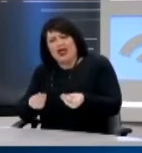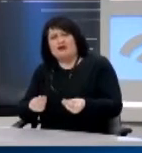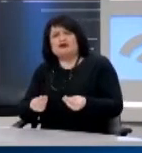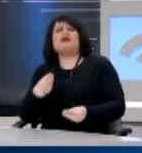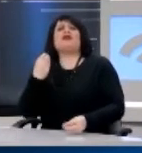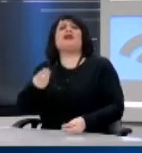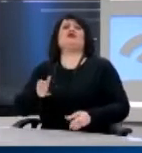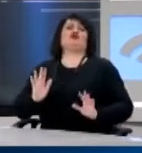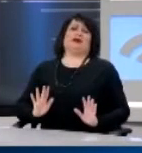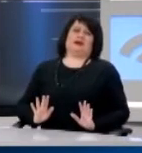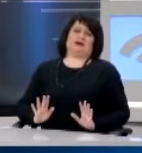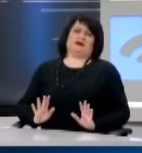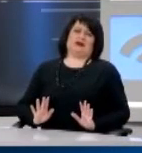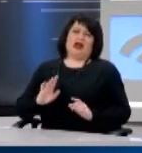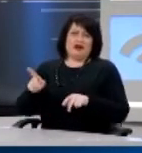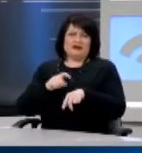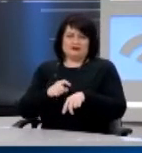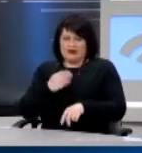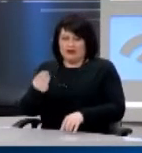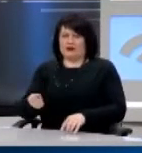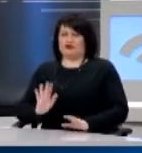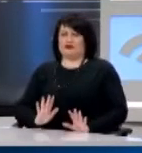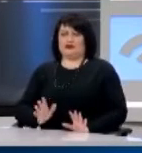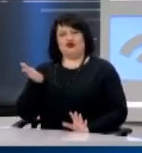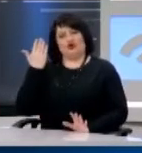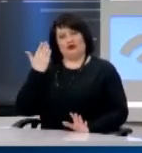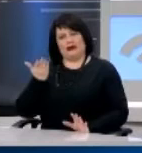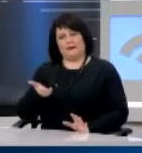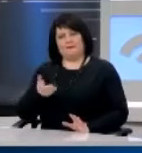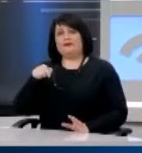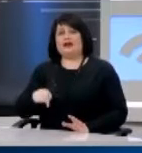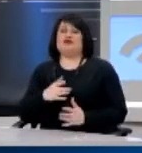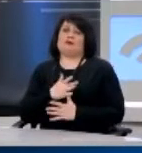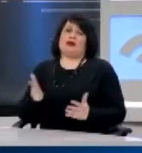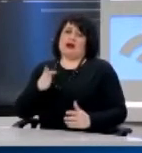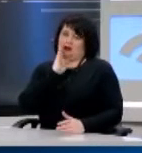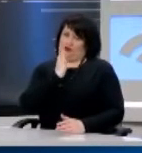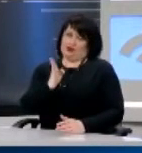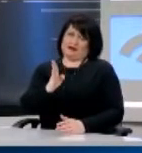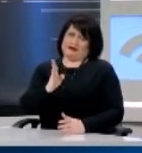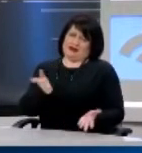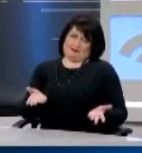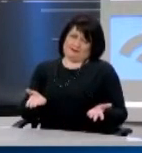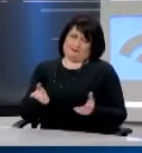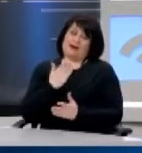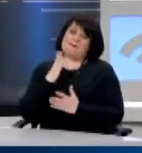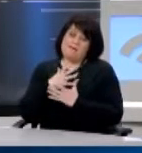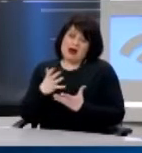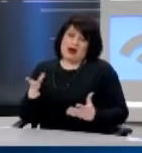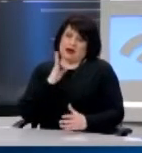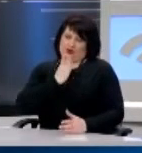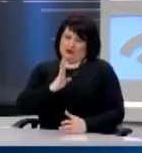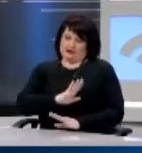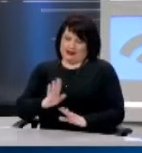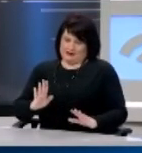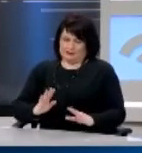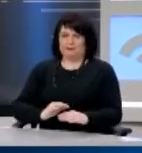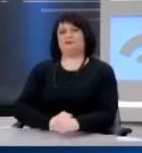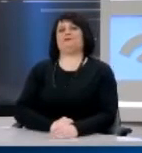μεγάλη υποκρισία. Η μεγάλη υποκρισία. Εμείς λοιπόν, κυρίες και κύριοι συνάδελφοι, αυτό που προτείνουμε